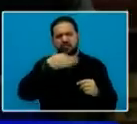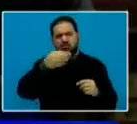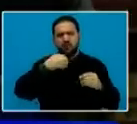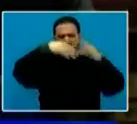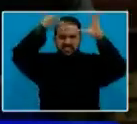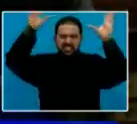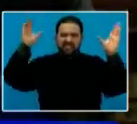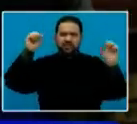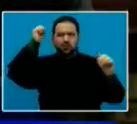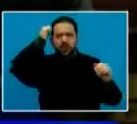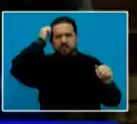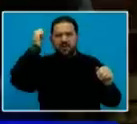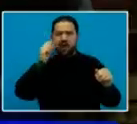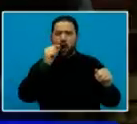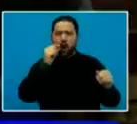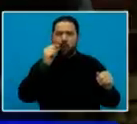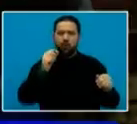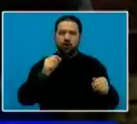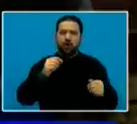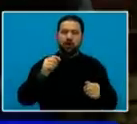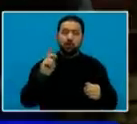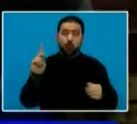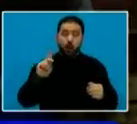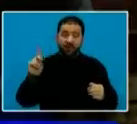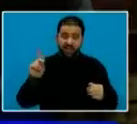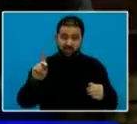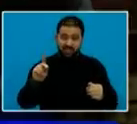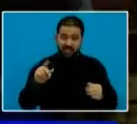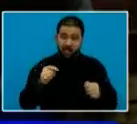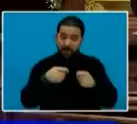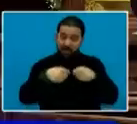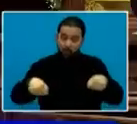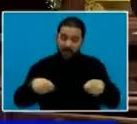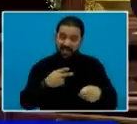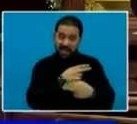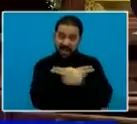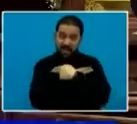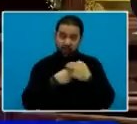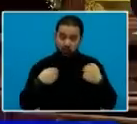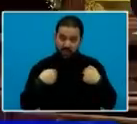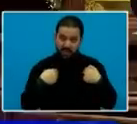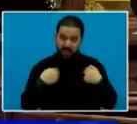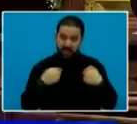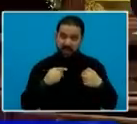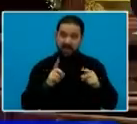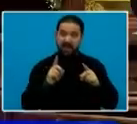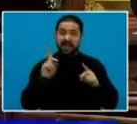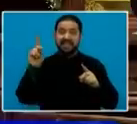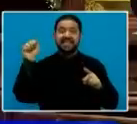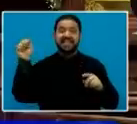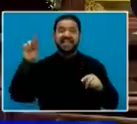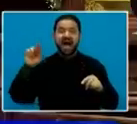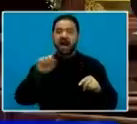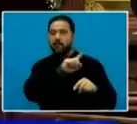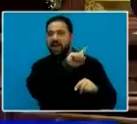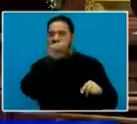Pavel. Omul duhovnicesc pe toate le judecă, dar pe el nimeni nu-l judecă. Căci cei care caută și trăiesc